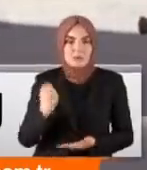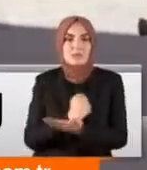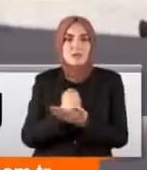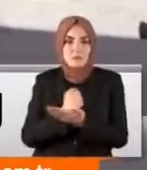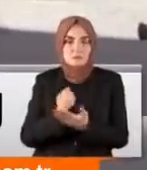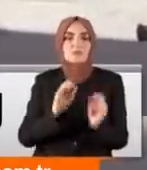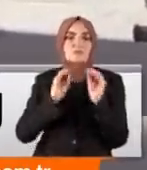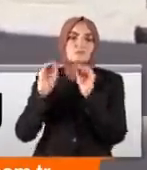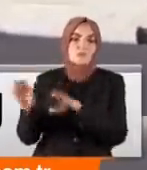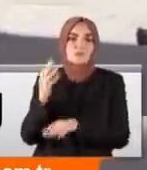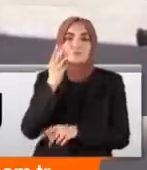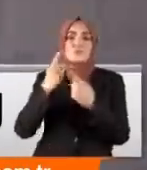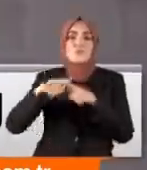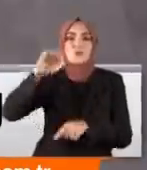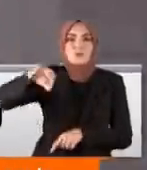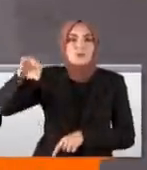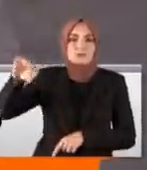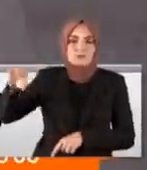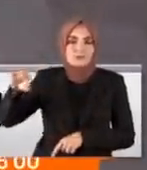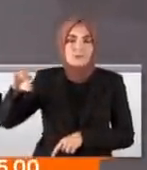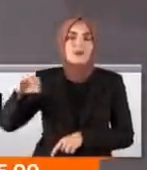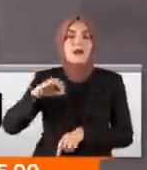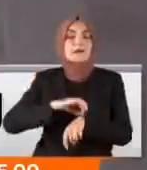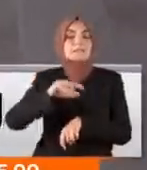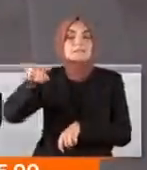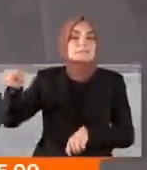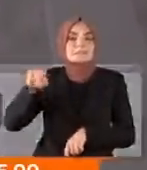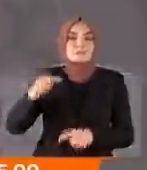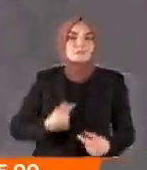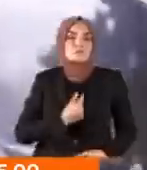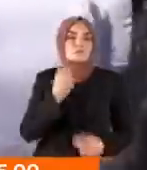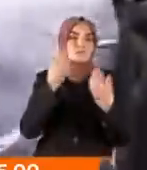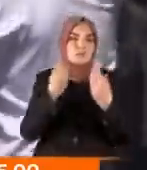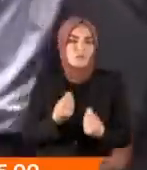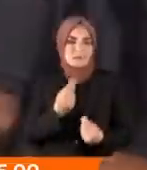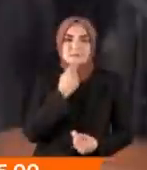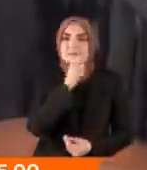Bağışladığı organlarıyla hastalara umut olan Songül Özsöz ise dualarla toprağa verildi.